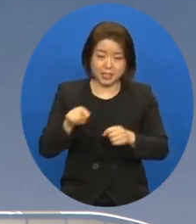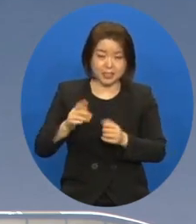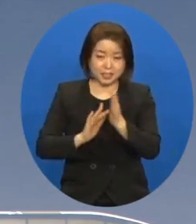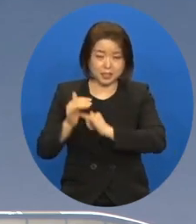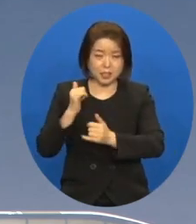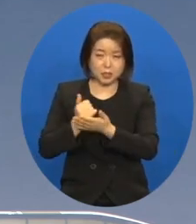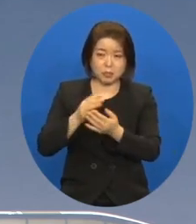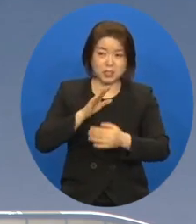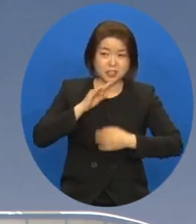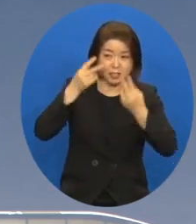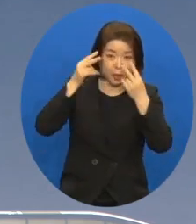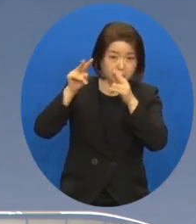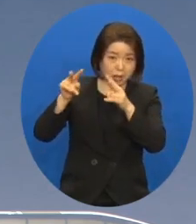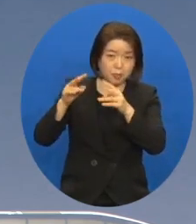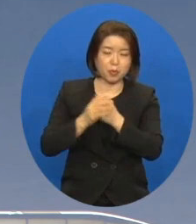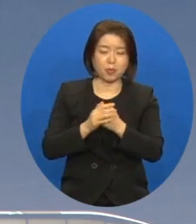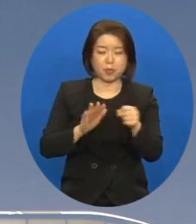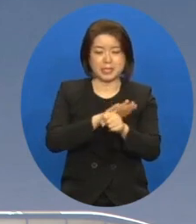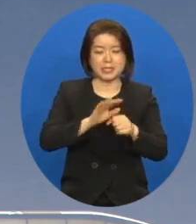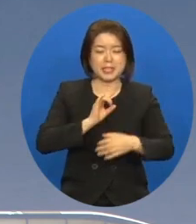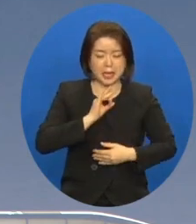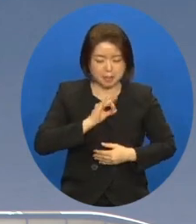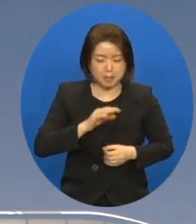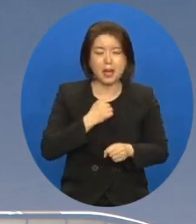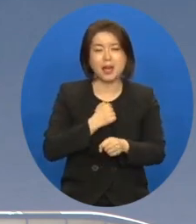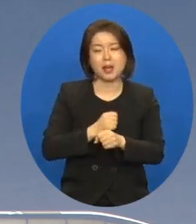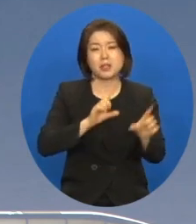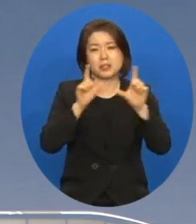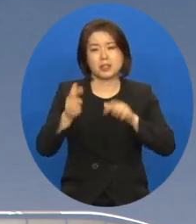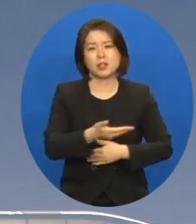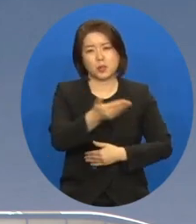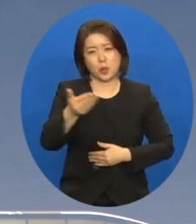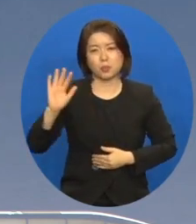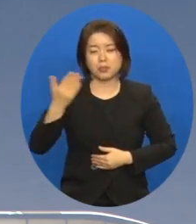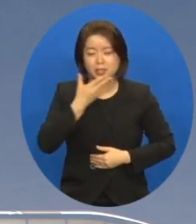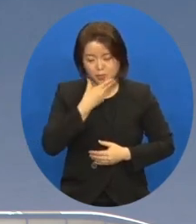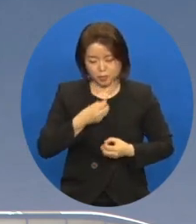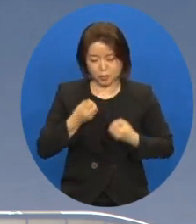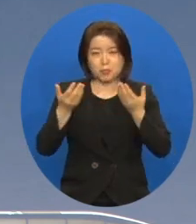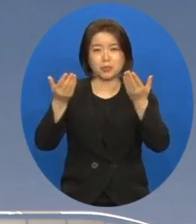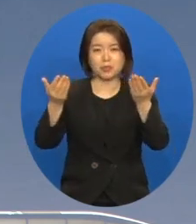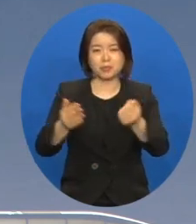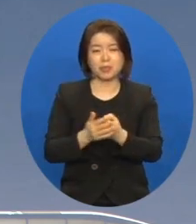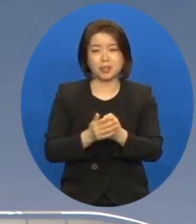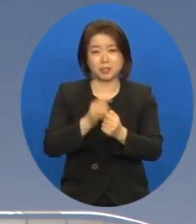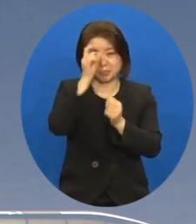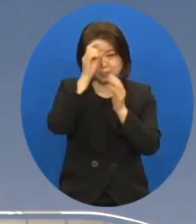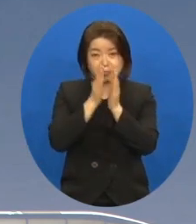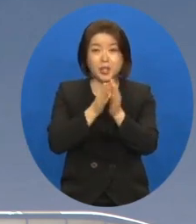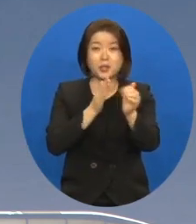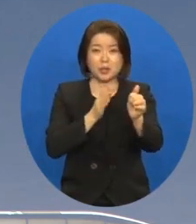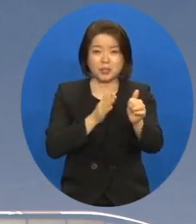바라보면서 사랑만 하며 사는 여러분 되기를 축복합니다. 우리